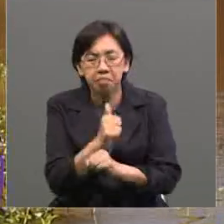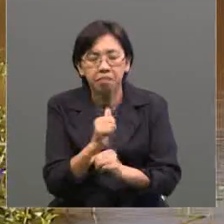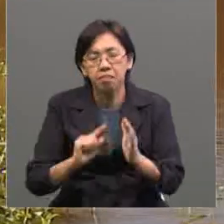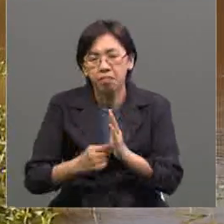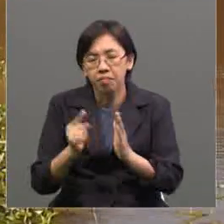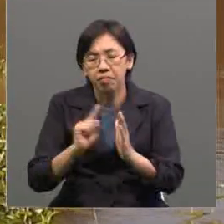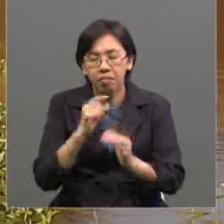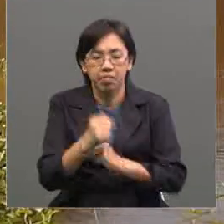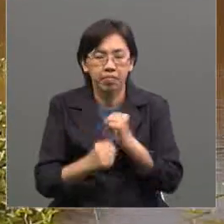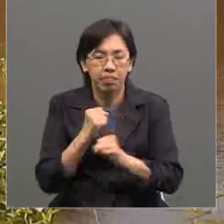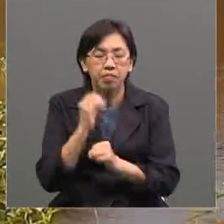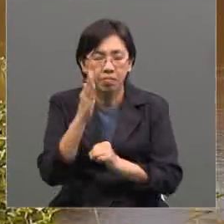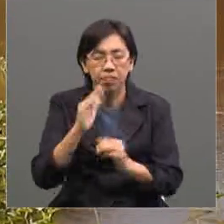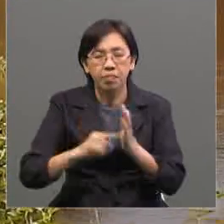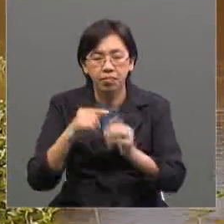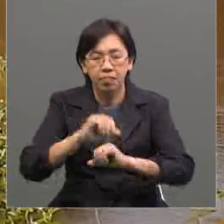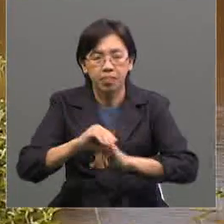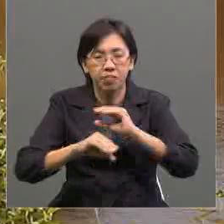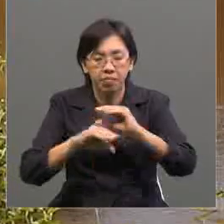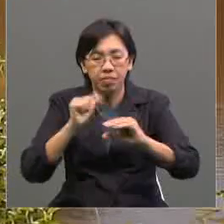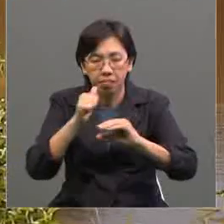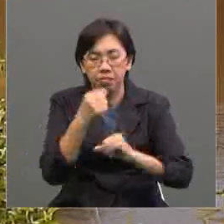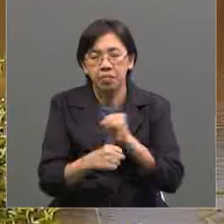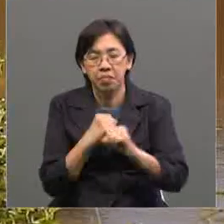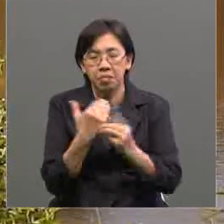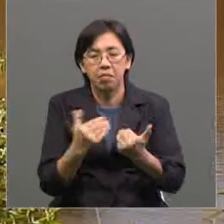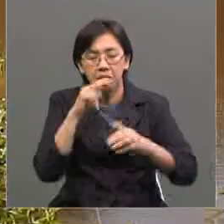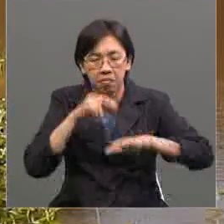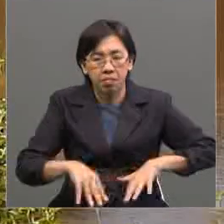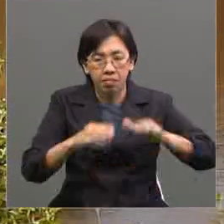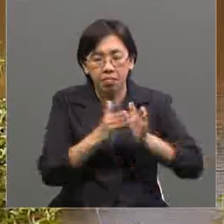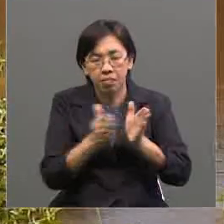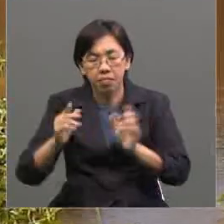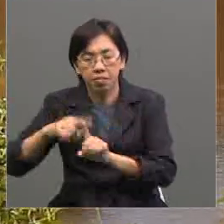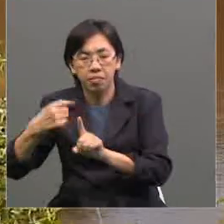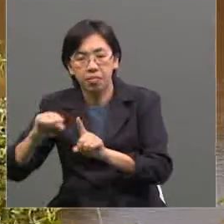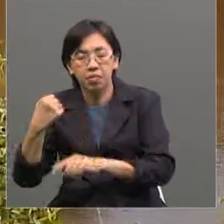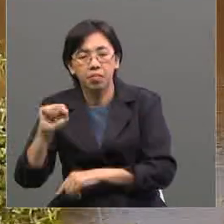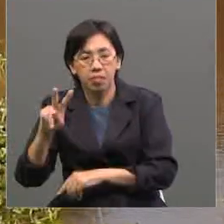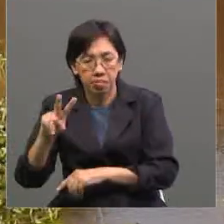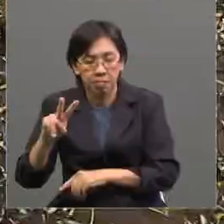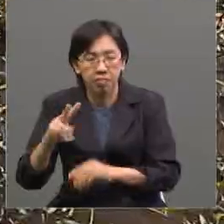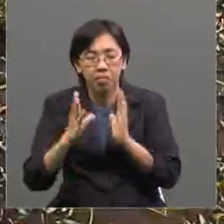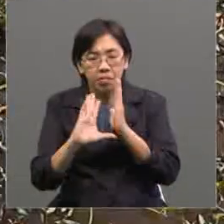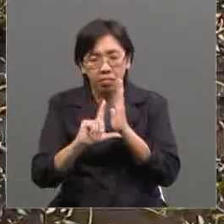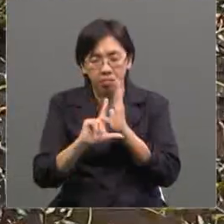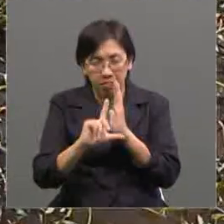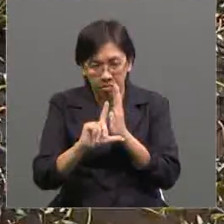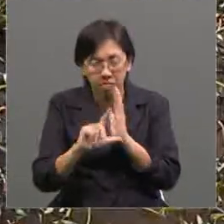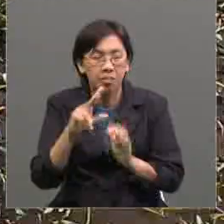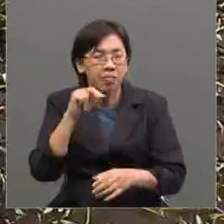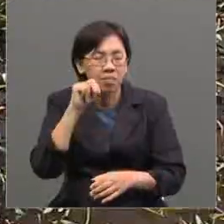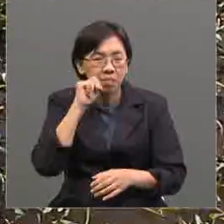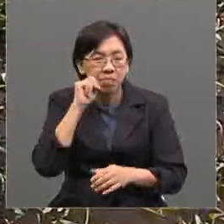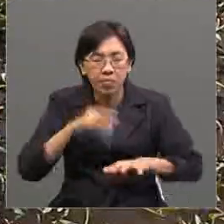ดำเนินการได้ปีหน้านะครับสำหรับสถานการณ์น้ำท่วมปีนี้ถึงวันที่ 12ตุลาคมที่ผ่านมาในส่วนจังหวัดชัยภูมิมี